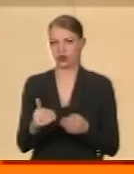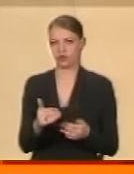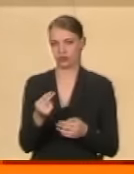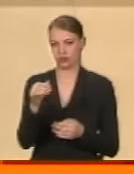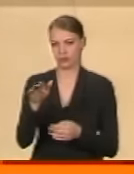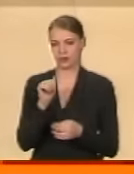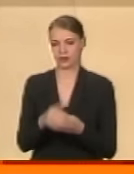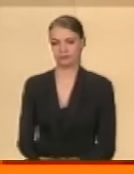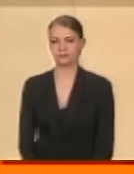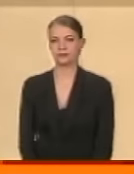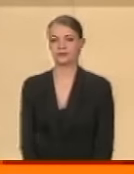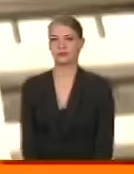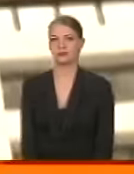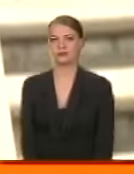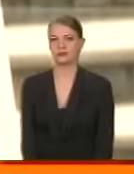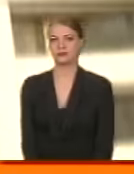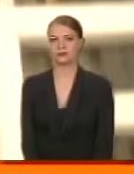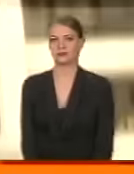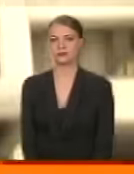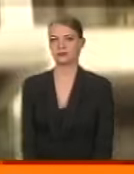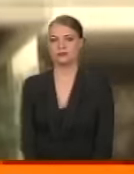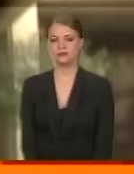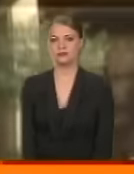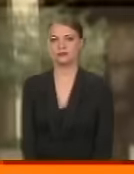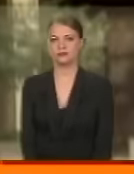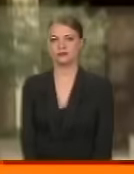траншу позики. Ірина Стороженко та Дмитро Литвиненко. Програма «Вікна» СТБ.